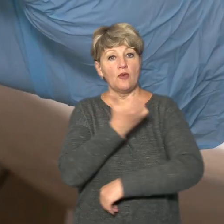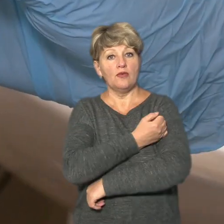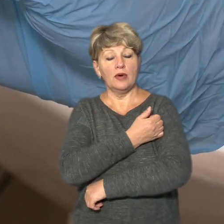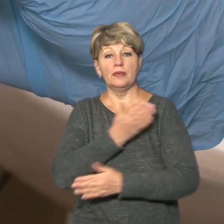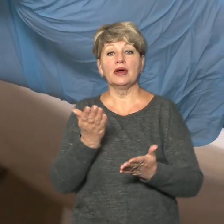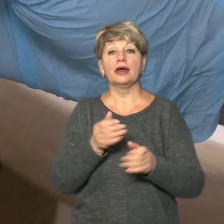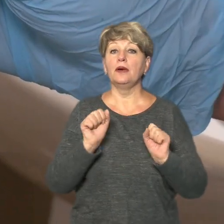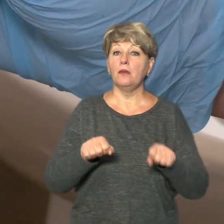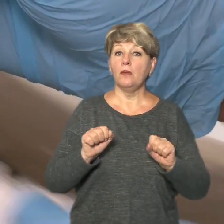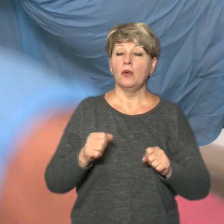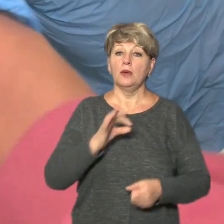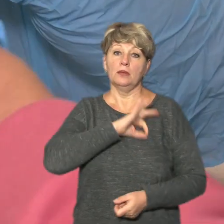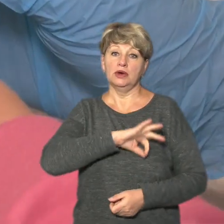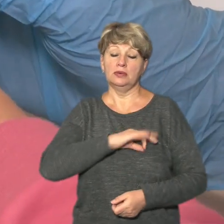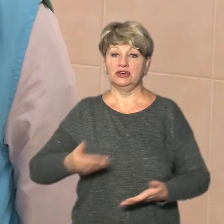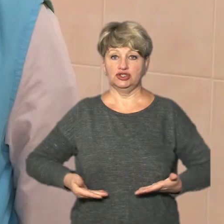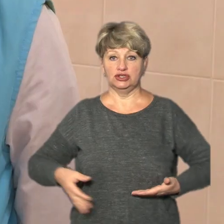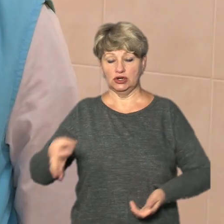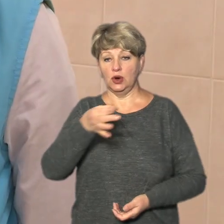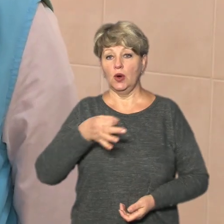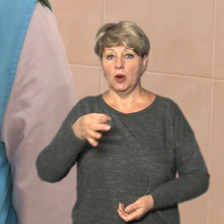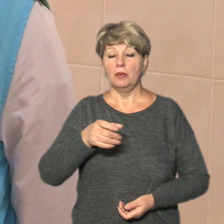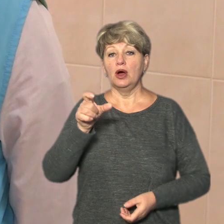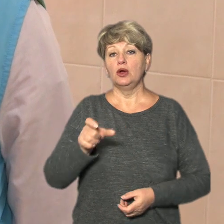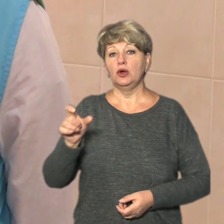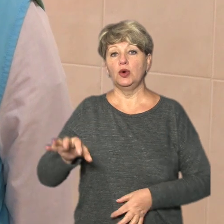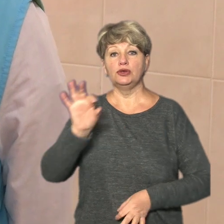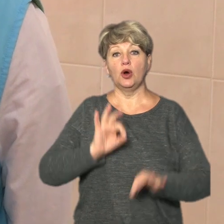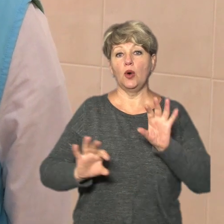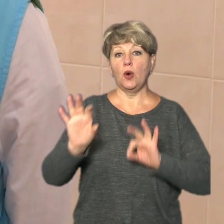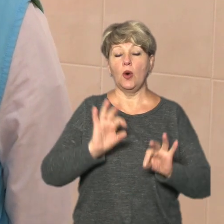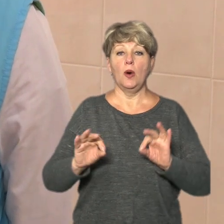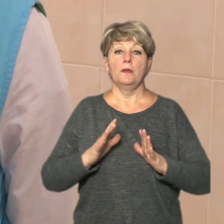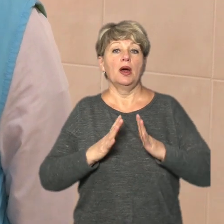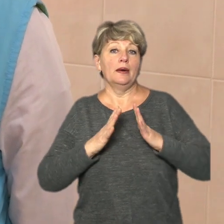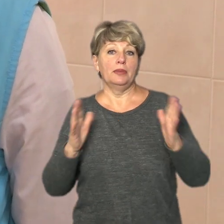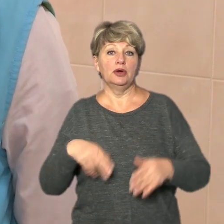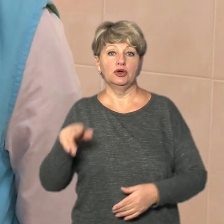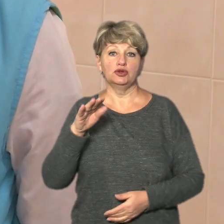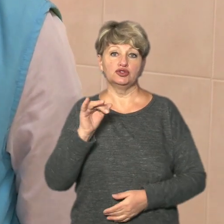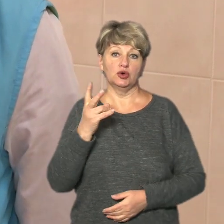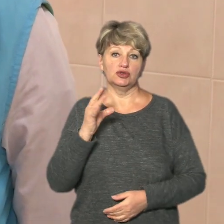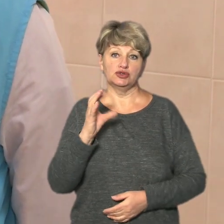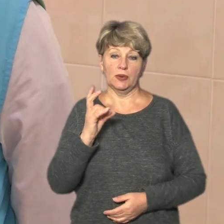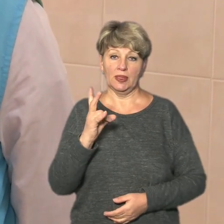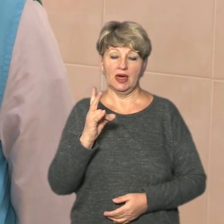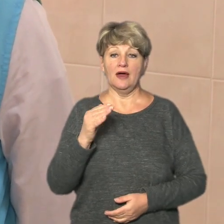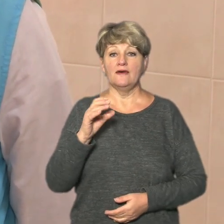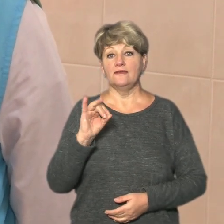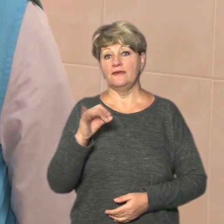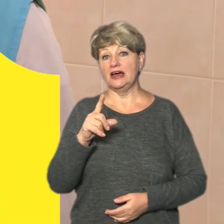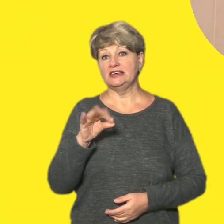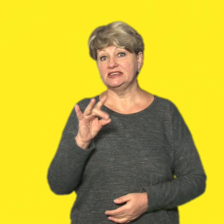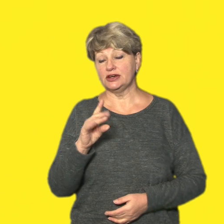та Якими можуть щепитися жителі області туди вибирають вакцину переважно Джонсон файзер